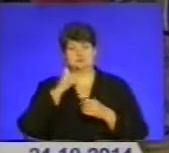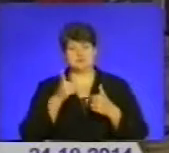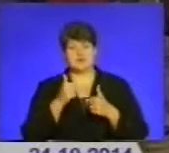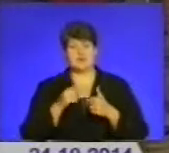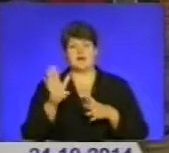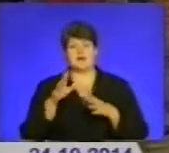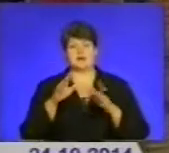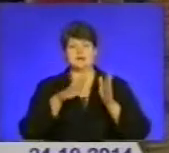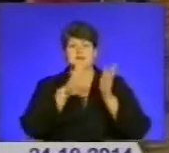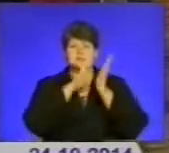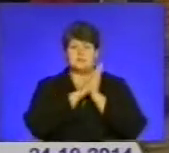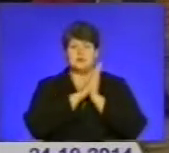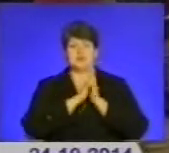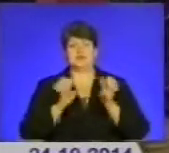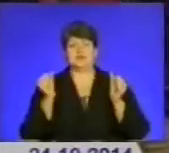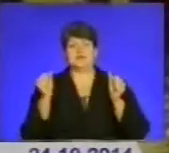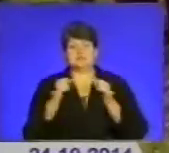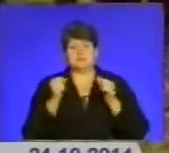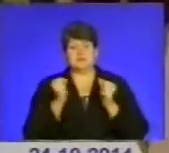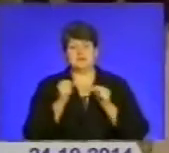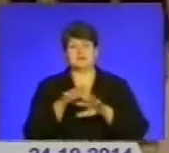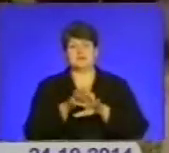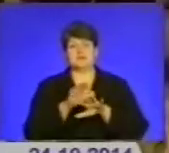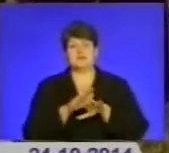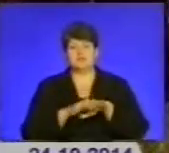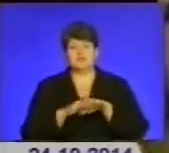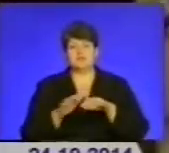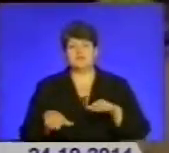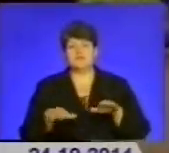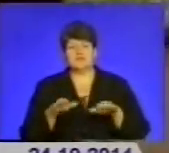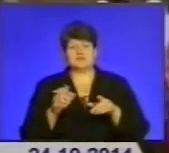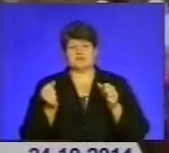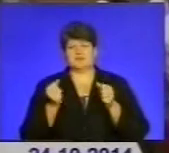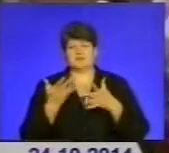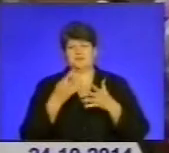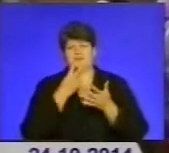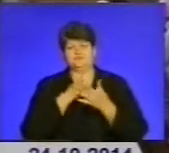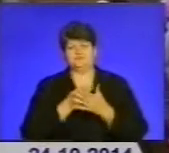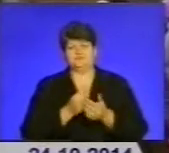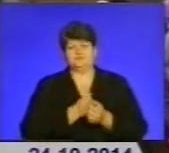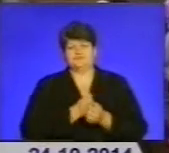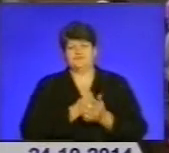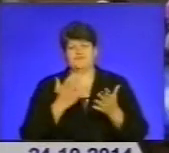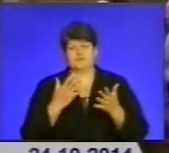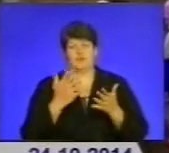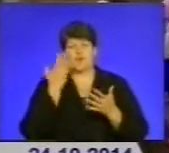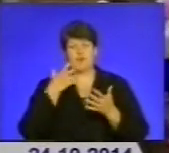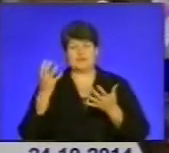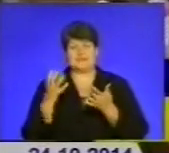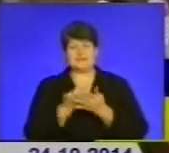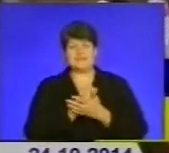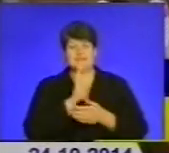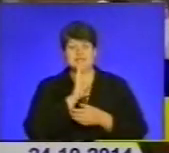на росі та змерзла у ніжки, бо взута була в резинові тапочки, не залишили їх байдужими. Коли знайшлася Таня, ми